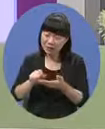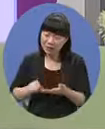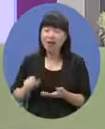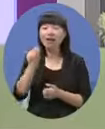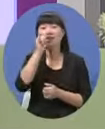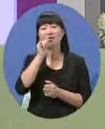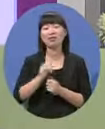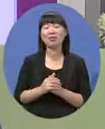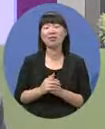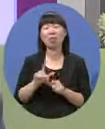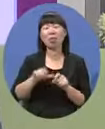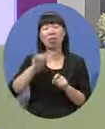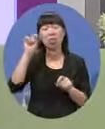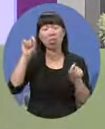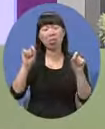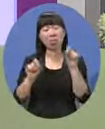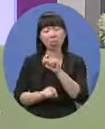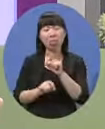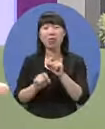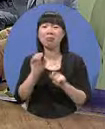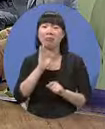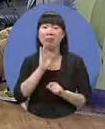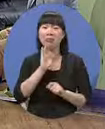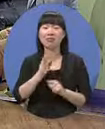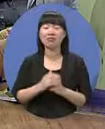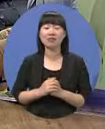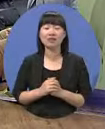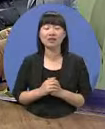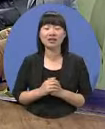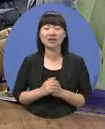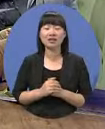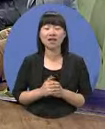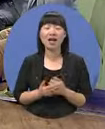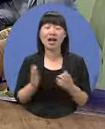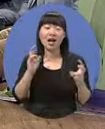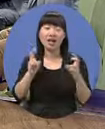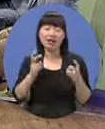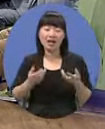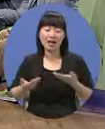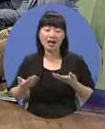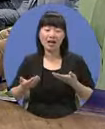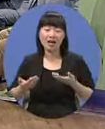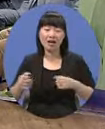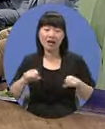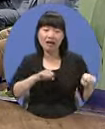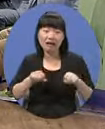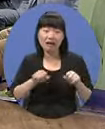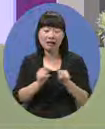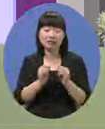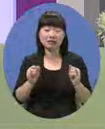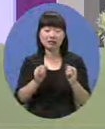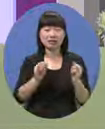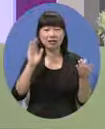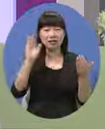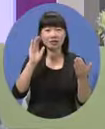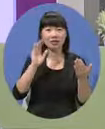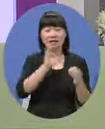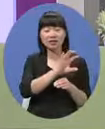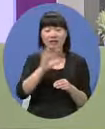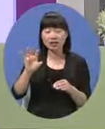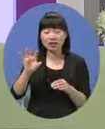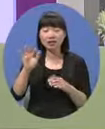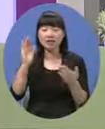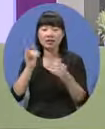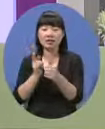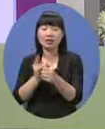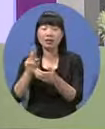나가겠는데. 그렇죠. 그것도 이쁘게 또 해야 되잖아요. 보기 좋게. 그런 비즈니스맨들이 쓰는 플래너가 그대로 학생들이 이제 그 판매가 되는 거 많거든요.